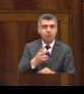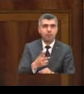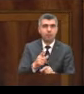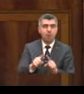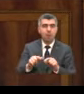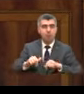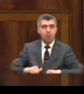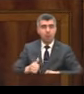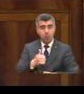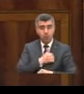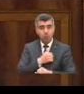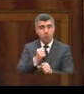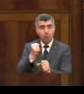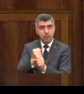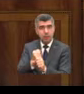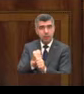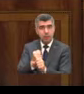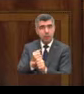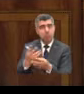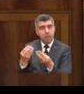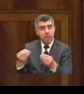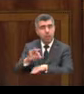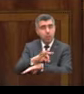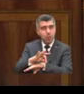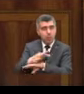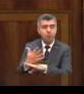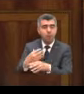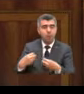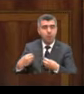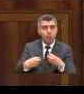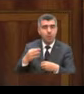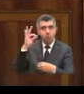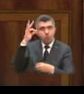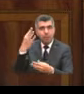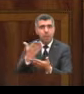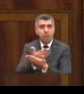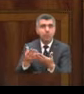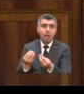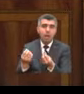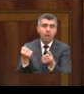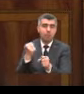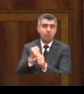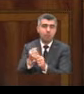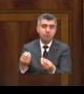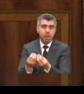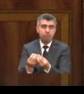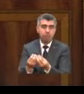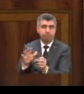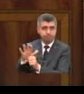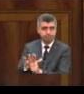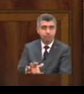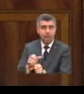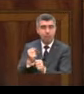الوزير كيشتغل بوحده، وزير كاين طواقم كتشتغل اداريه وغيرها ومندوبيات ومؤسسات، فحذاري ان نبخس عملنا